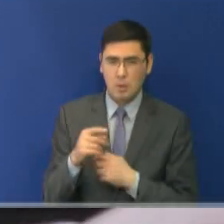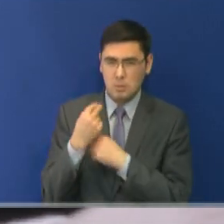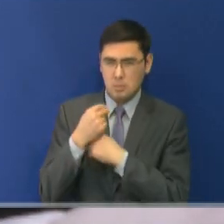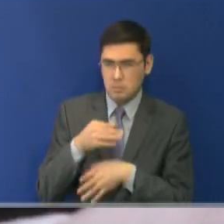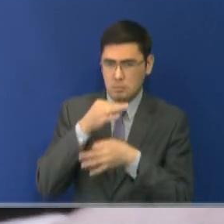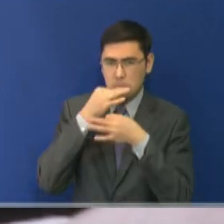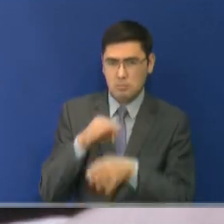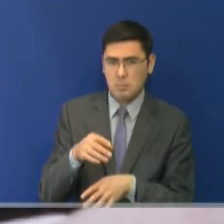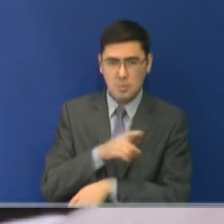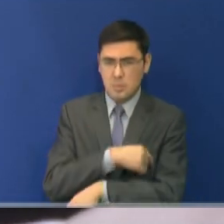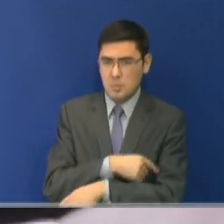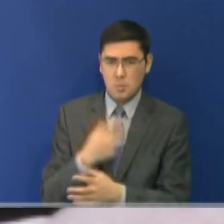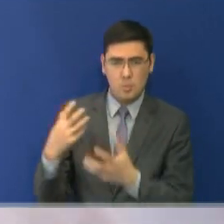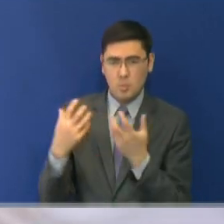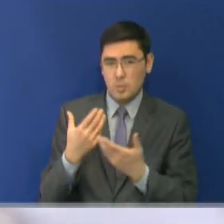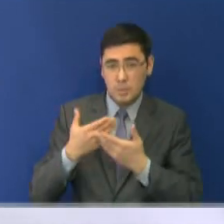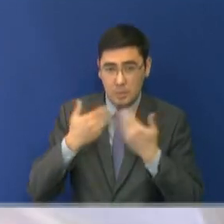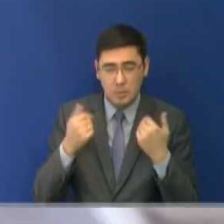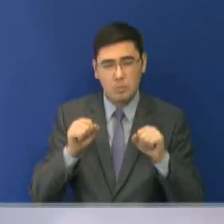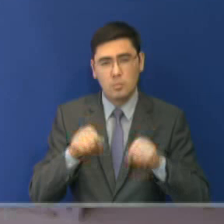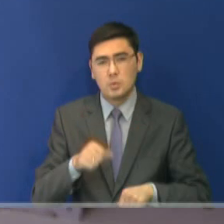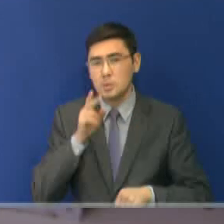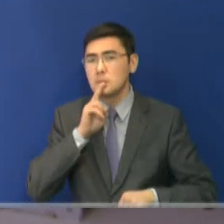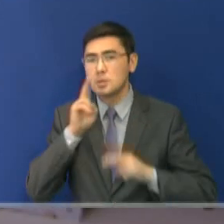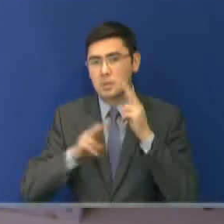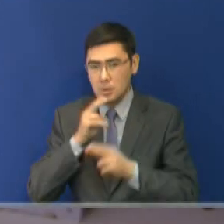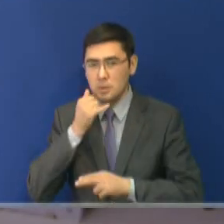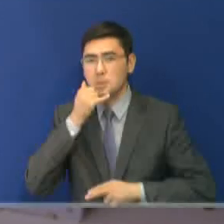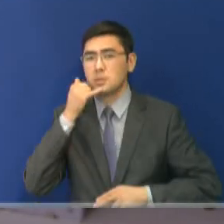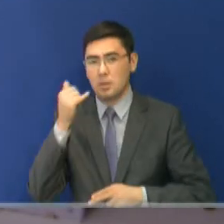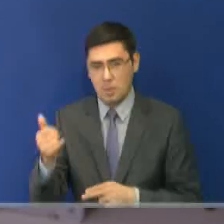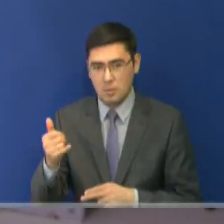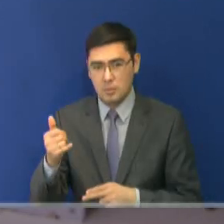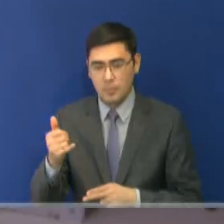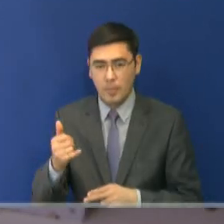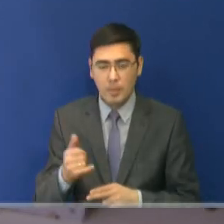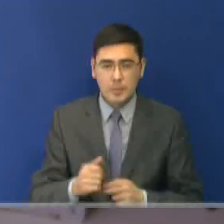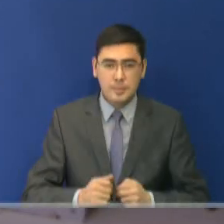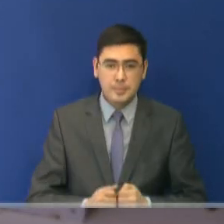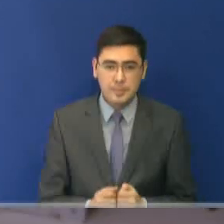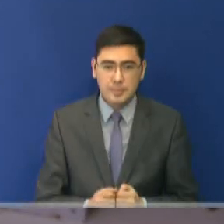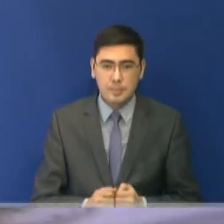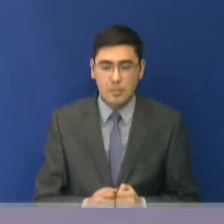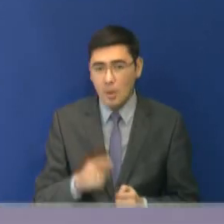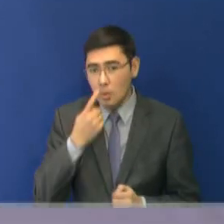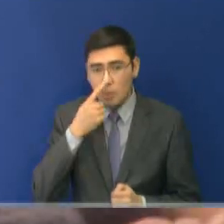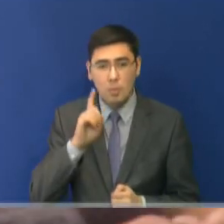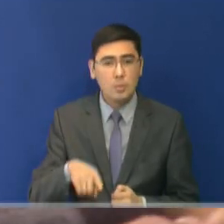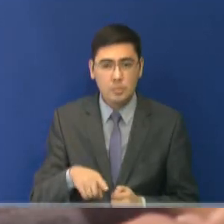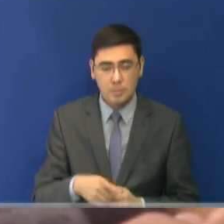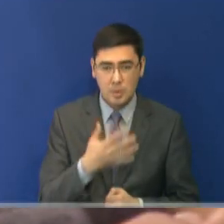помощи, можете оставить свое обращение, позвонив на телефон горячей линии Управления здравоохранения Восточно-Казахстанской области по